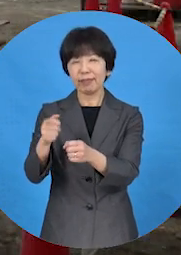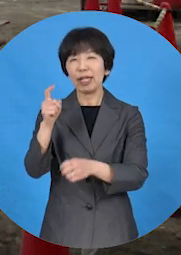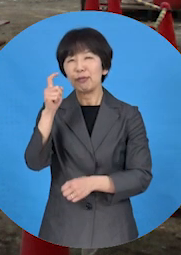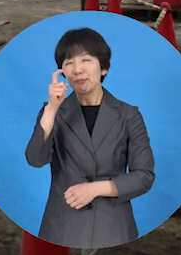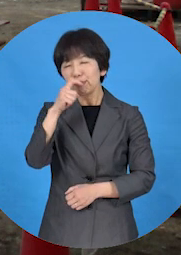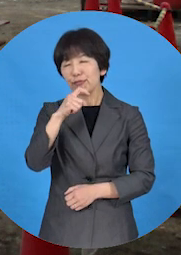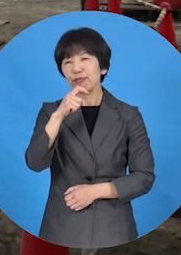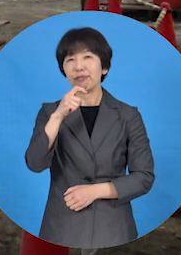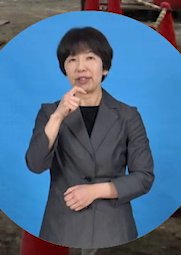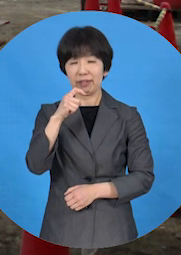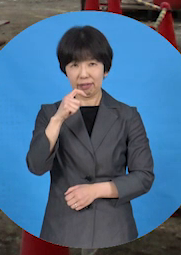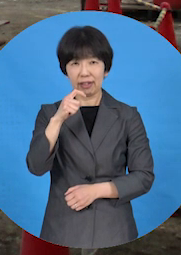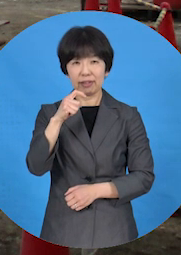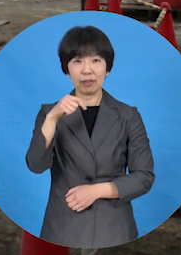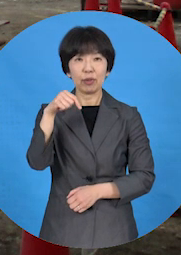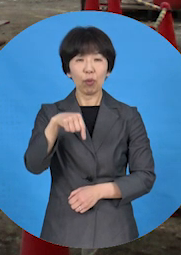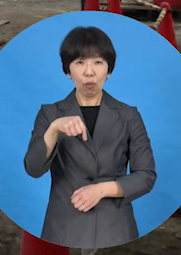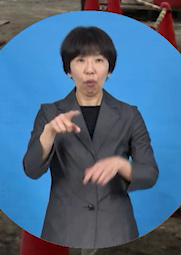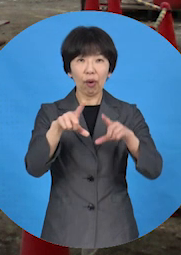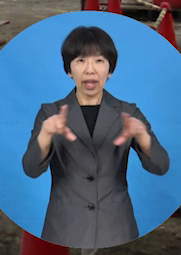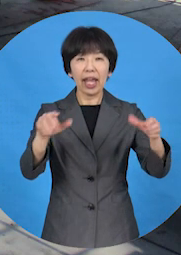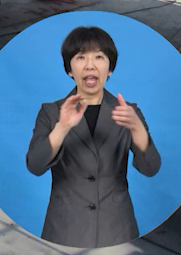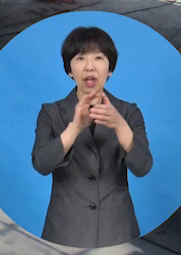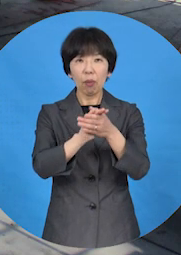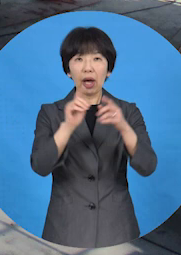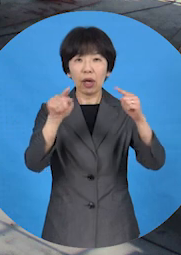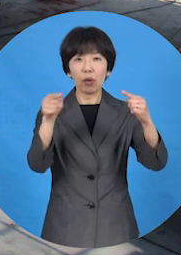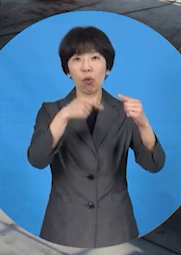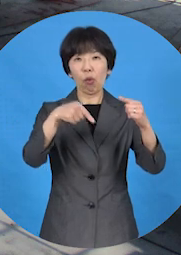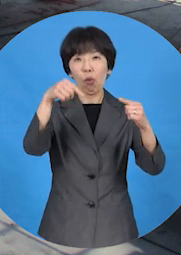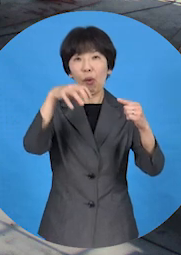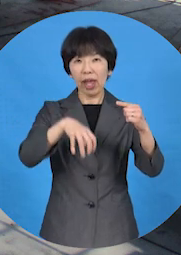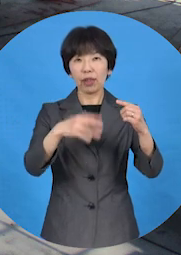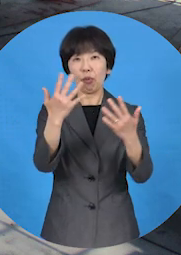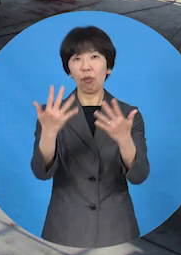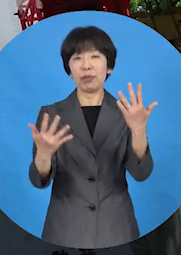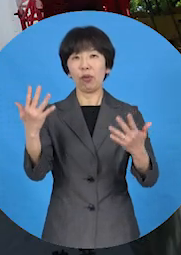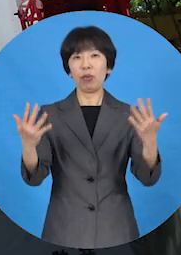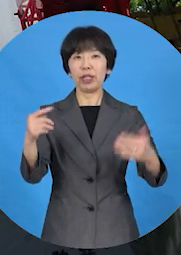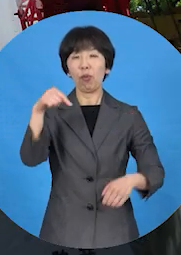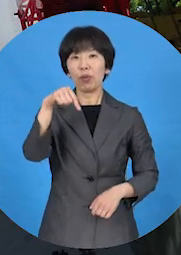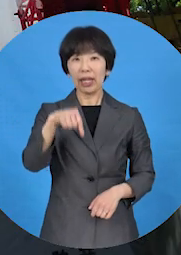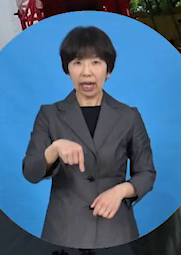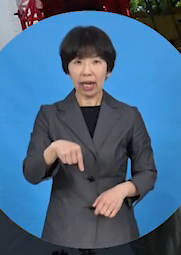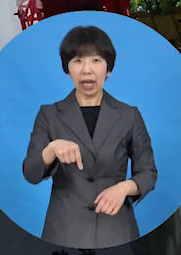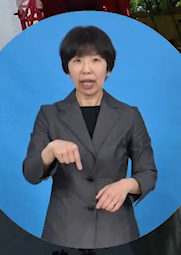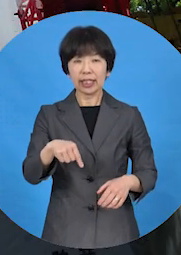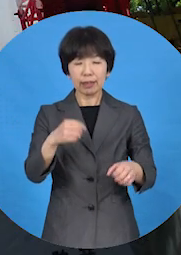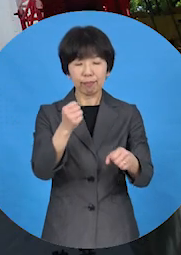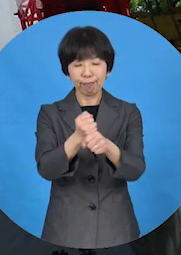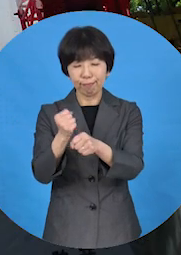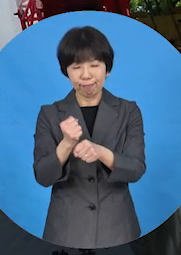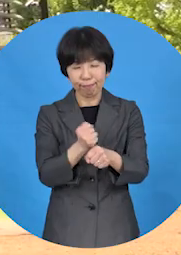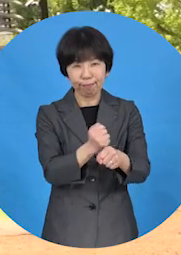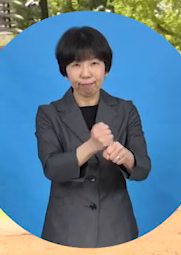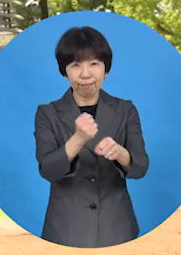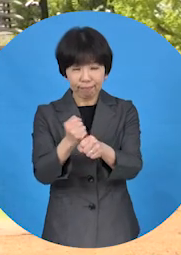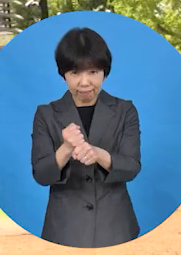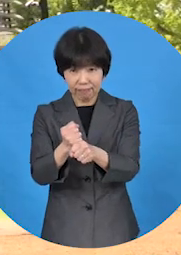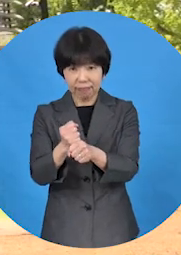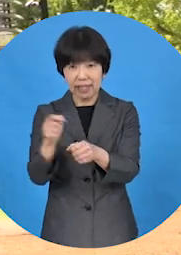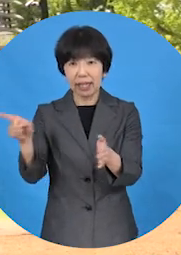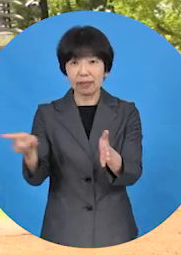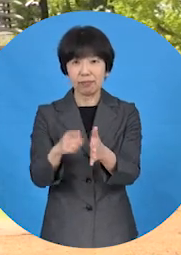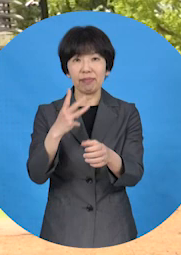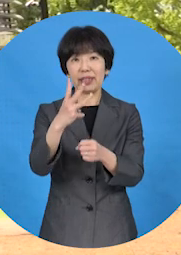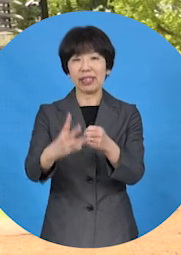が、老朽化に伴いおよそ3年かけて工事が行われ、平和公園の緑に包まれた空間に新設され